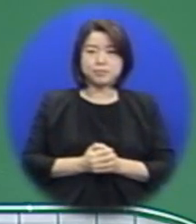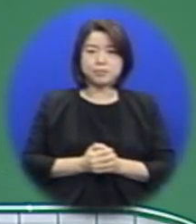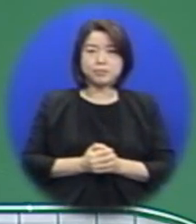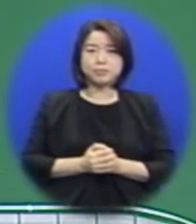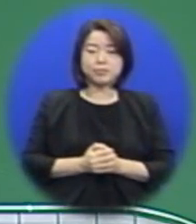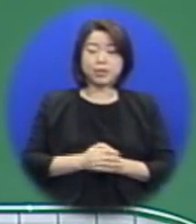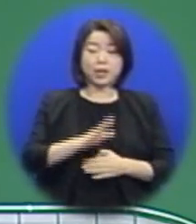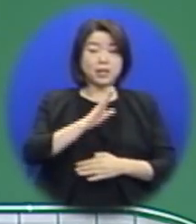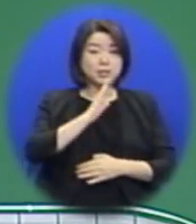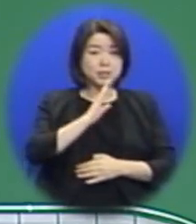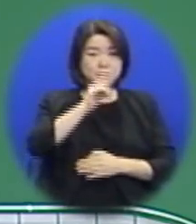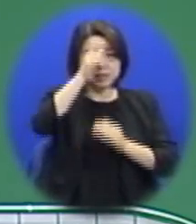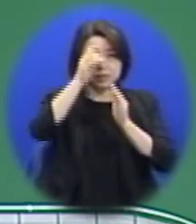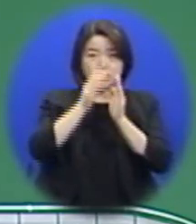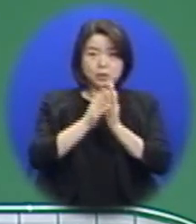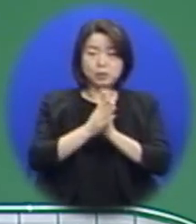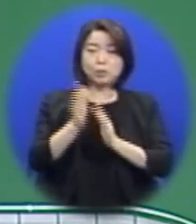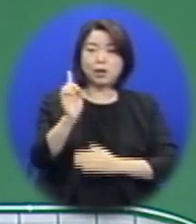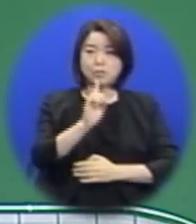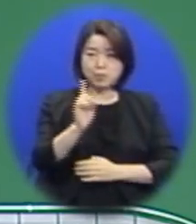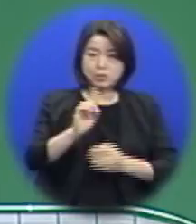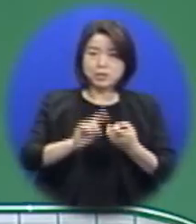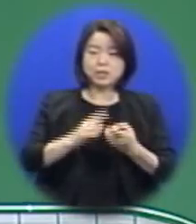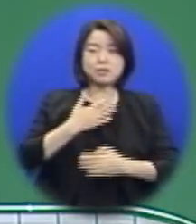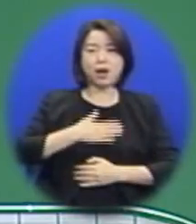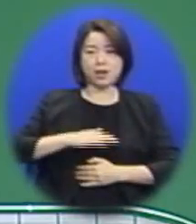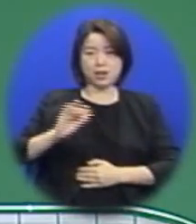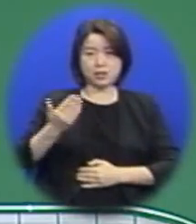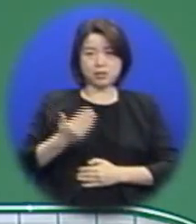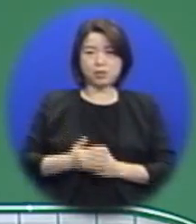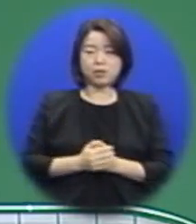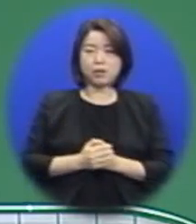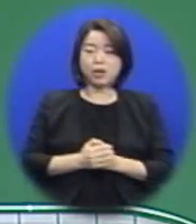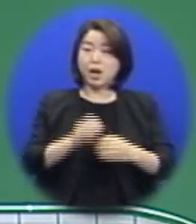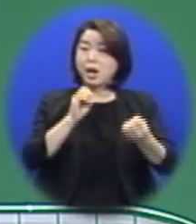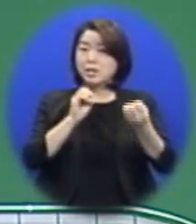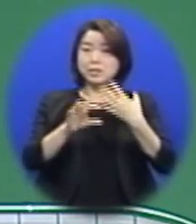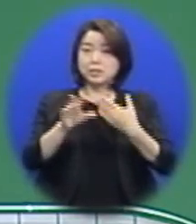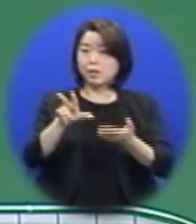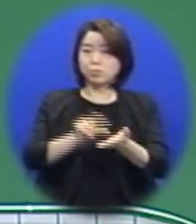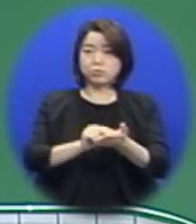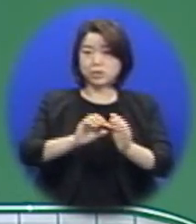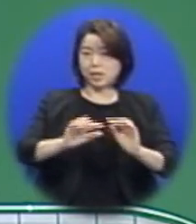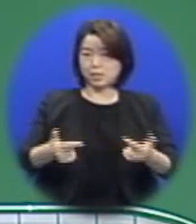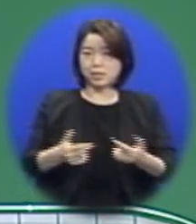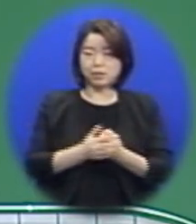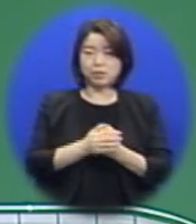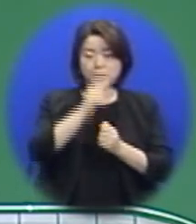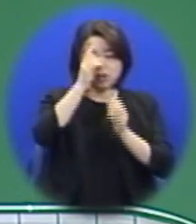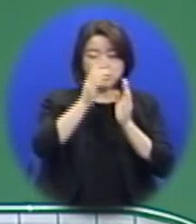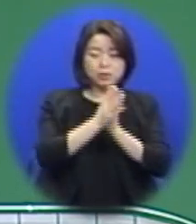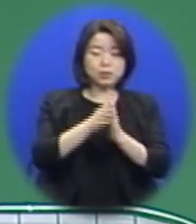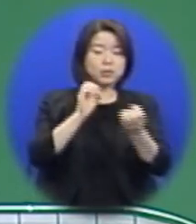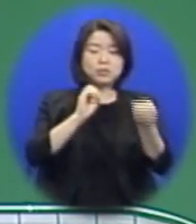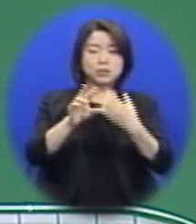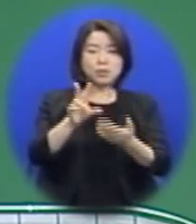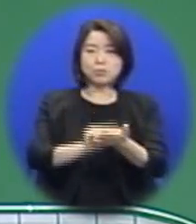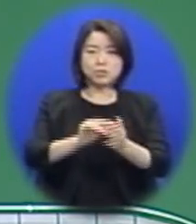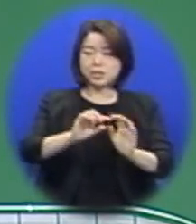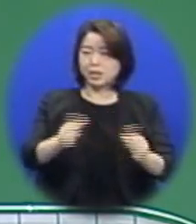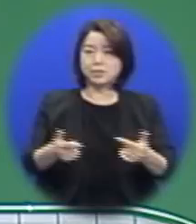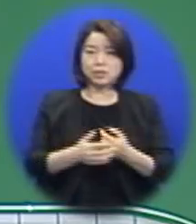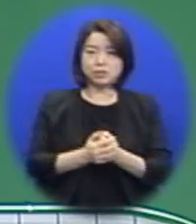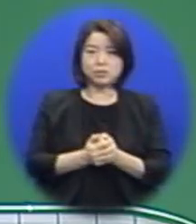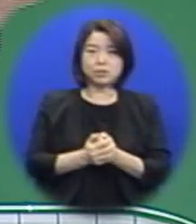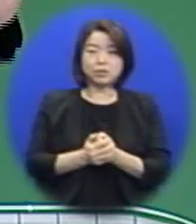것입니다. 진정한 기도가 뭔지 여러분 알아야 합니다. 응답의 문제가 아니에요. 기도는 응답의 문제가 아닙니다.